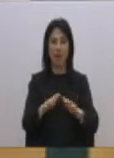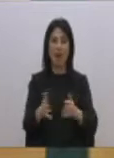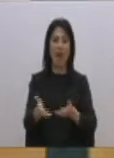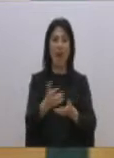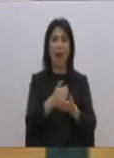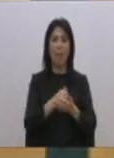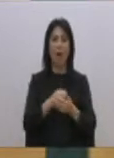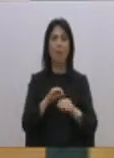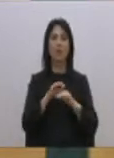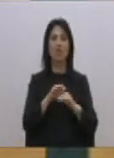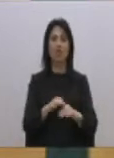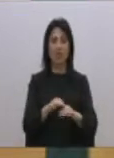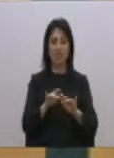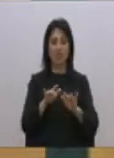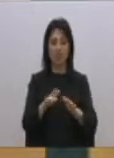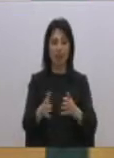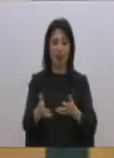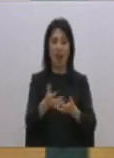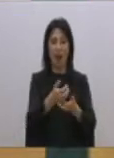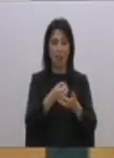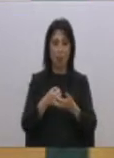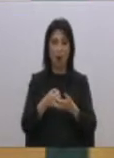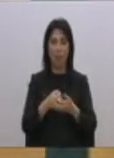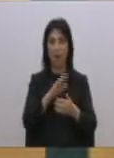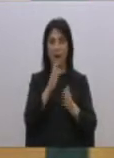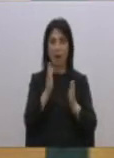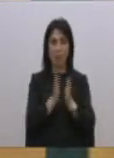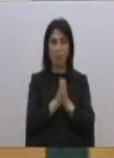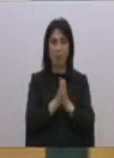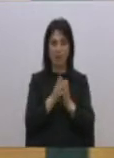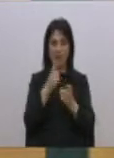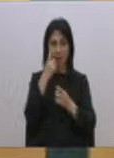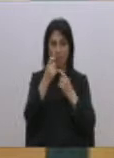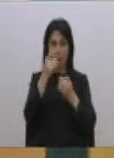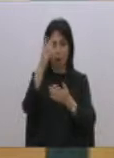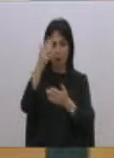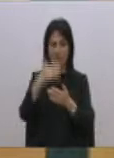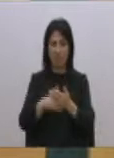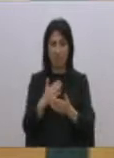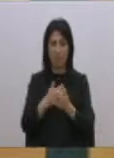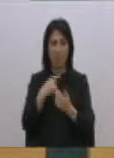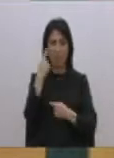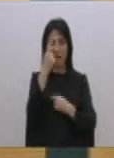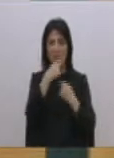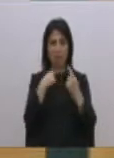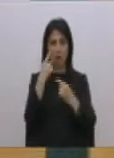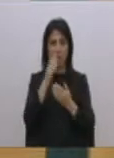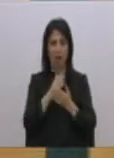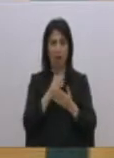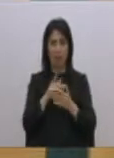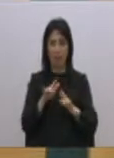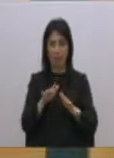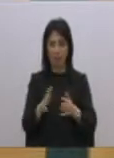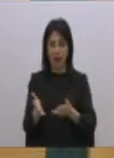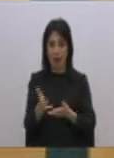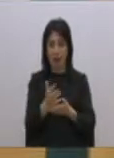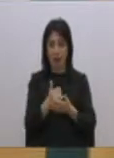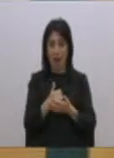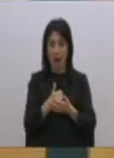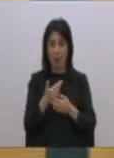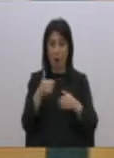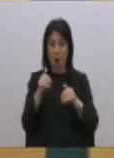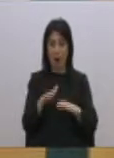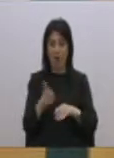შეიძლება ჩატარდეს და ჩხრეკა ამოღება რო ჩატარდა მთელი რიგი პერსონალური მონაცემები იყოს მითითებული იქ და ეს ჩხრეკა ამოღების